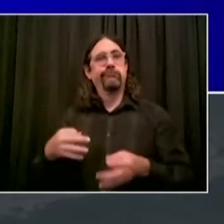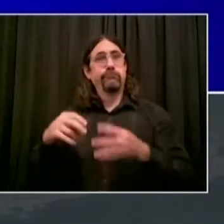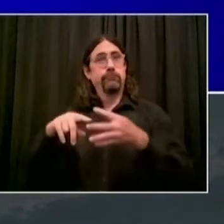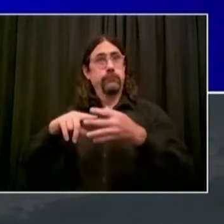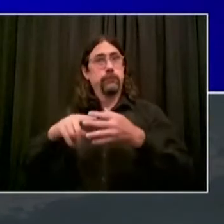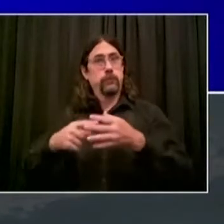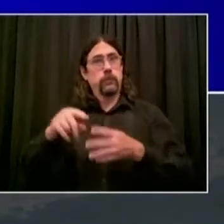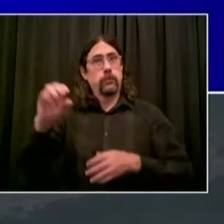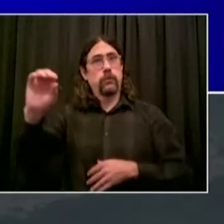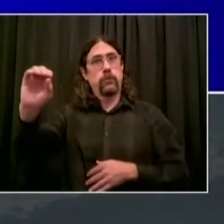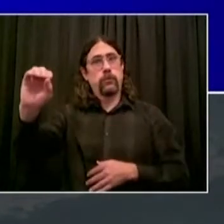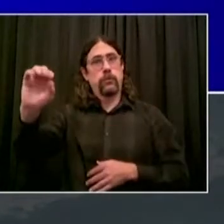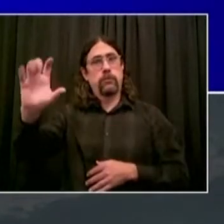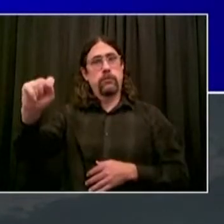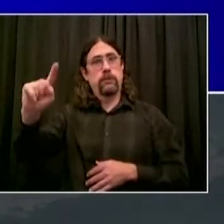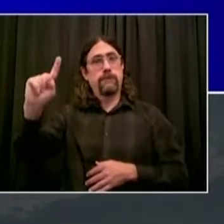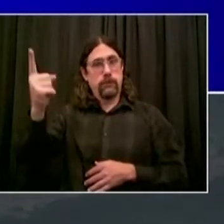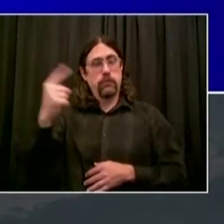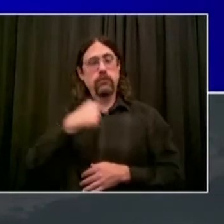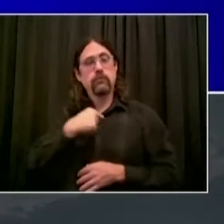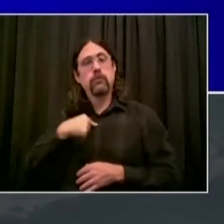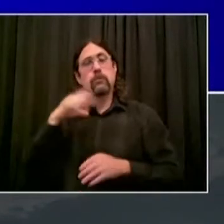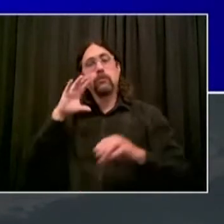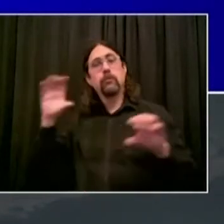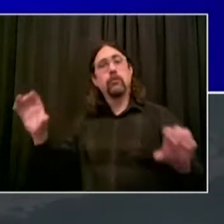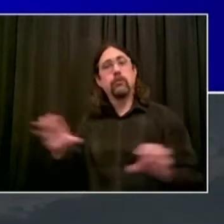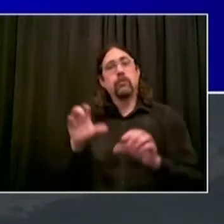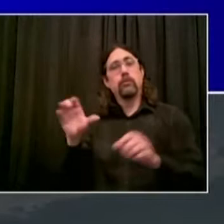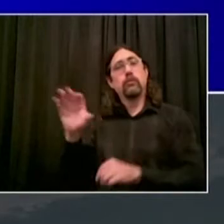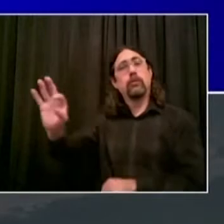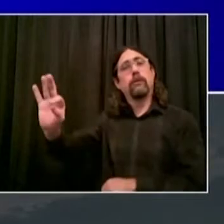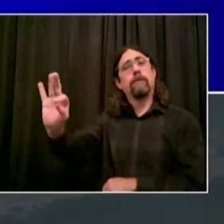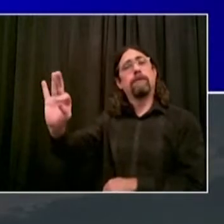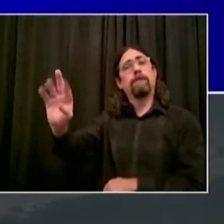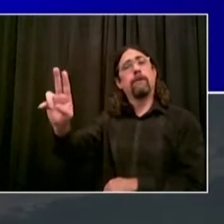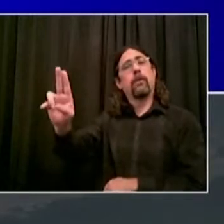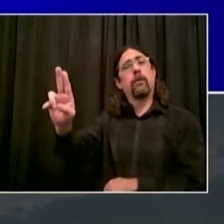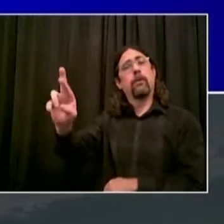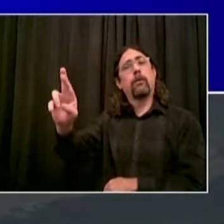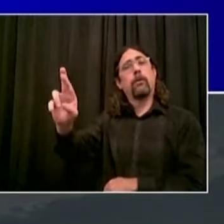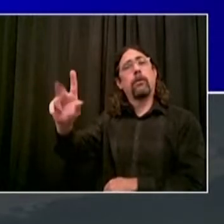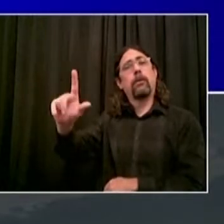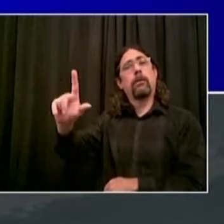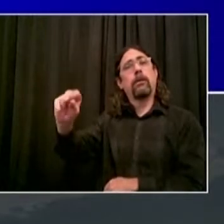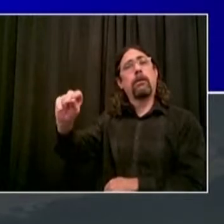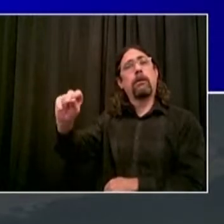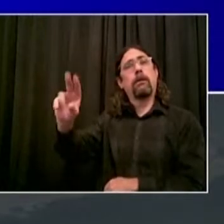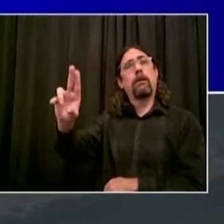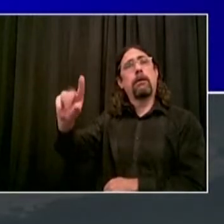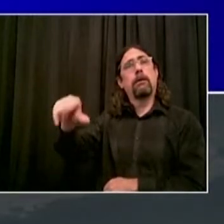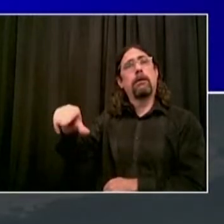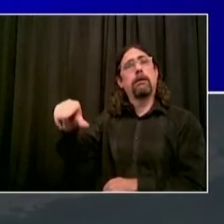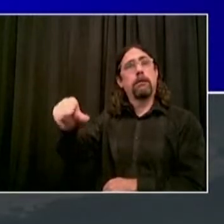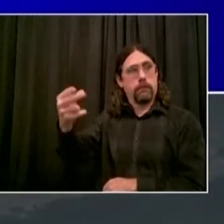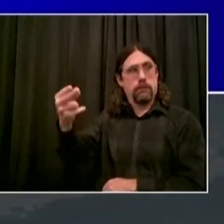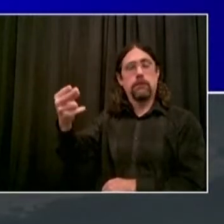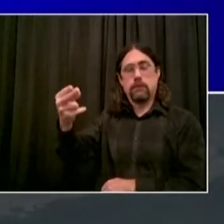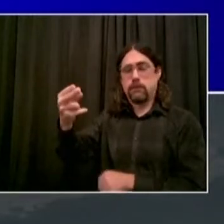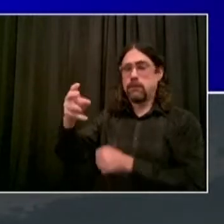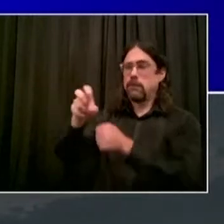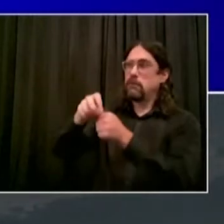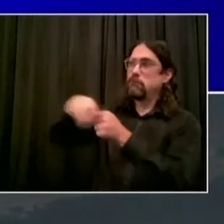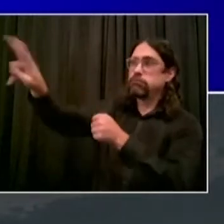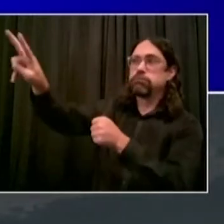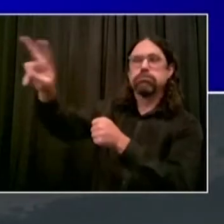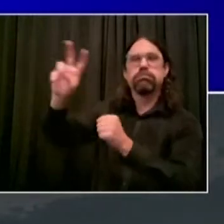このように人は自分自身を含む市長執務室の職員全員を1週間無休きよさせる